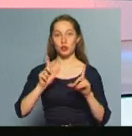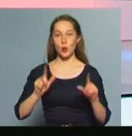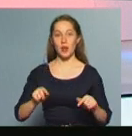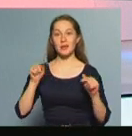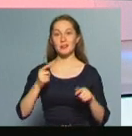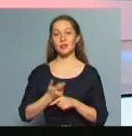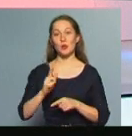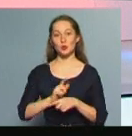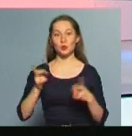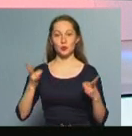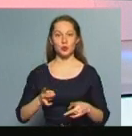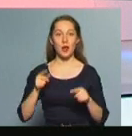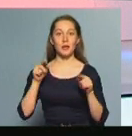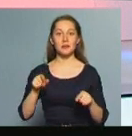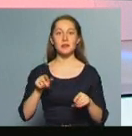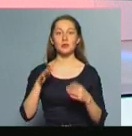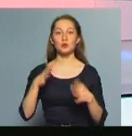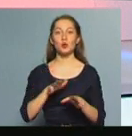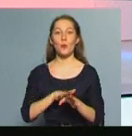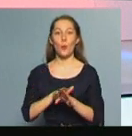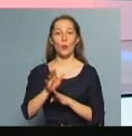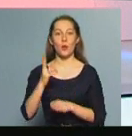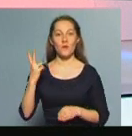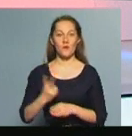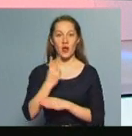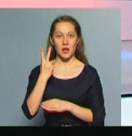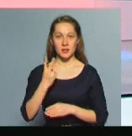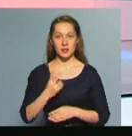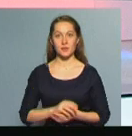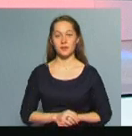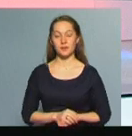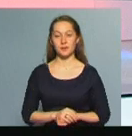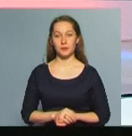нужна, действующая, уже переполнена почти вдвое. Александр Демидов продолжит.